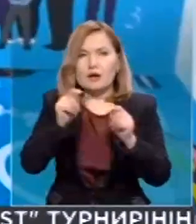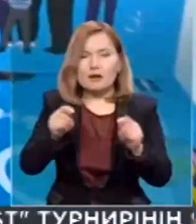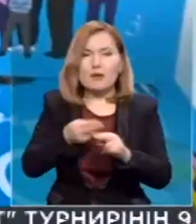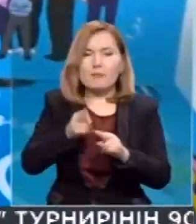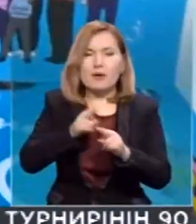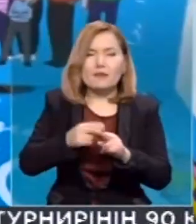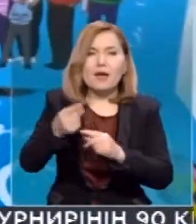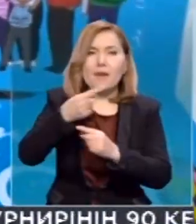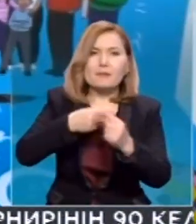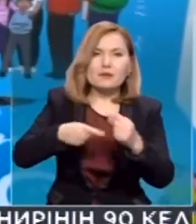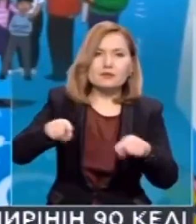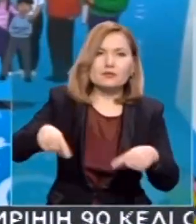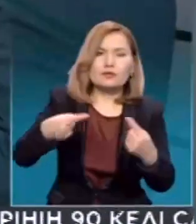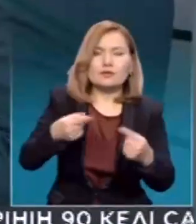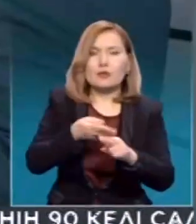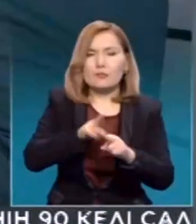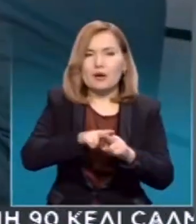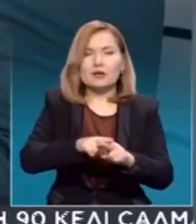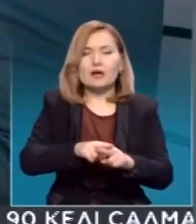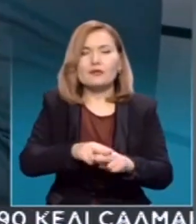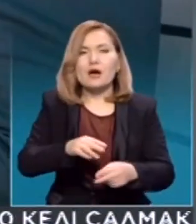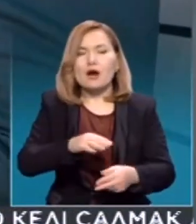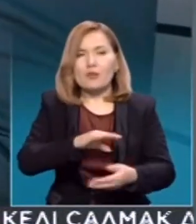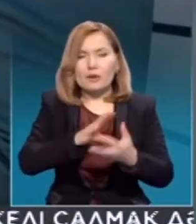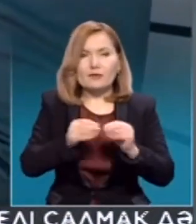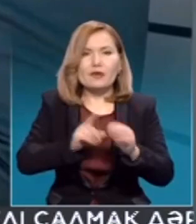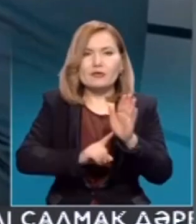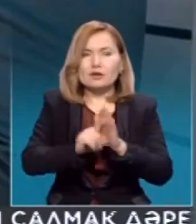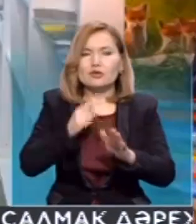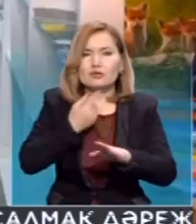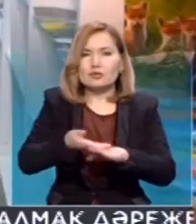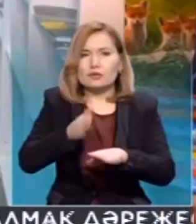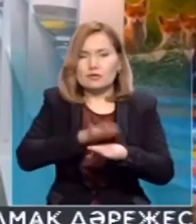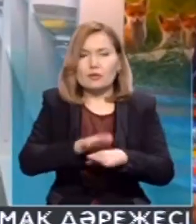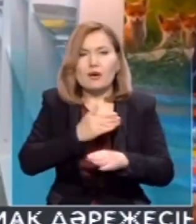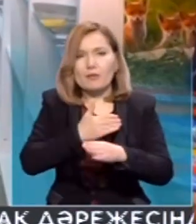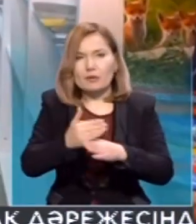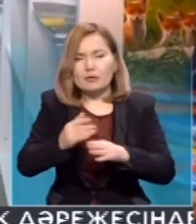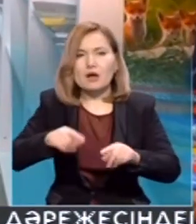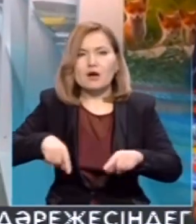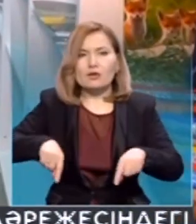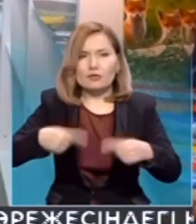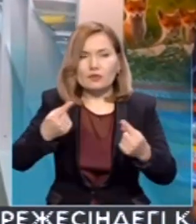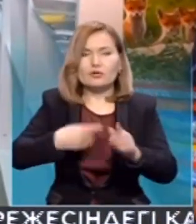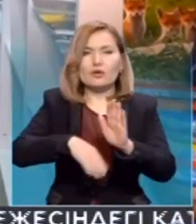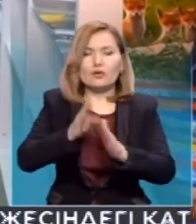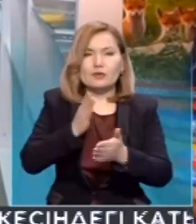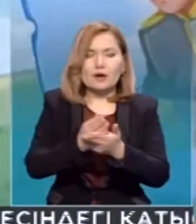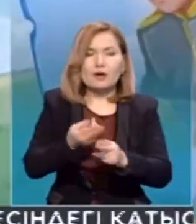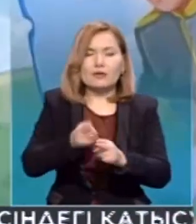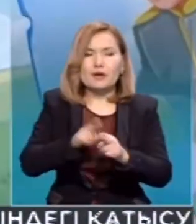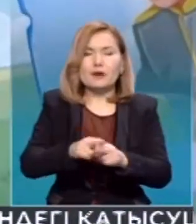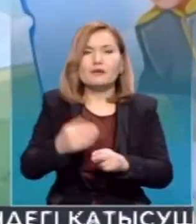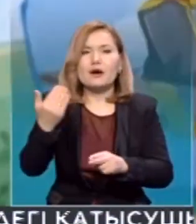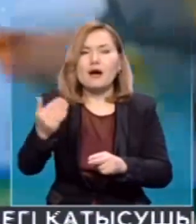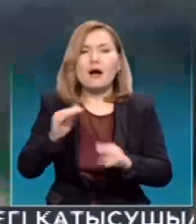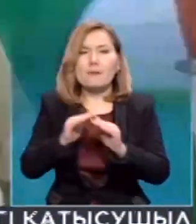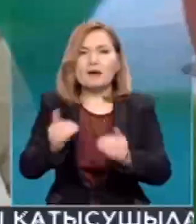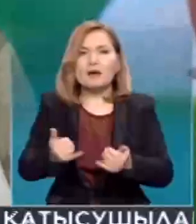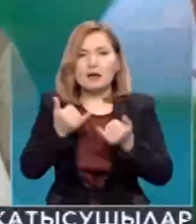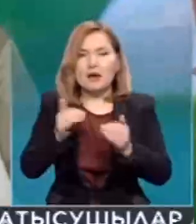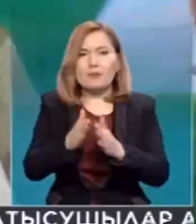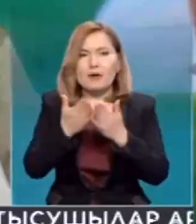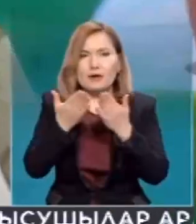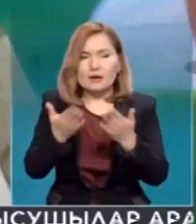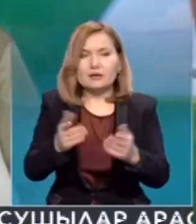пандемия жайлап шығындалды да, алайда ісін онлайн жалғастырып, шығармашылықпен айналысты. Аймақта балаларға арналған тұңғыш комикс шығарып,